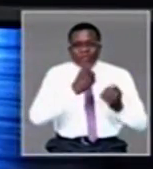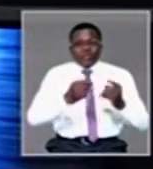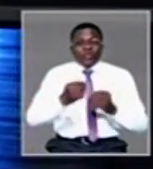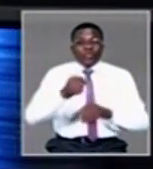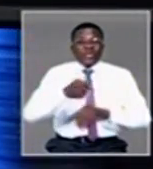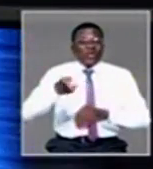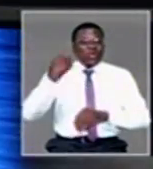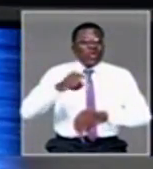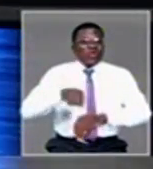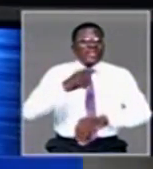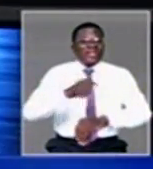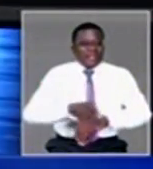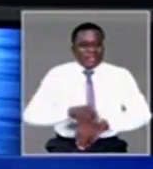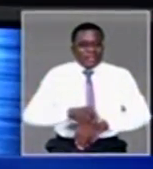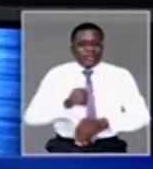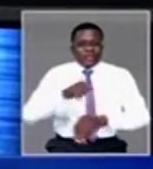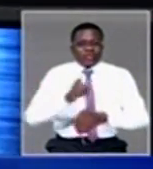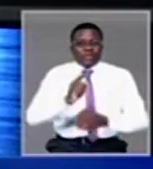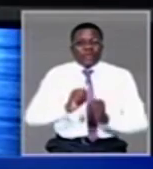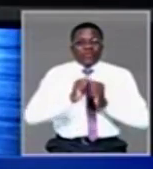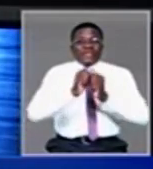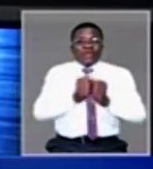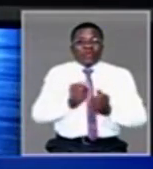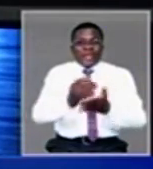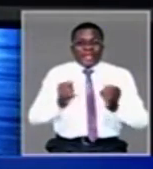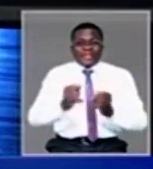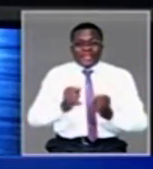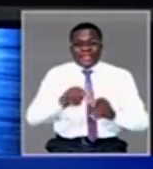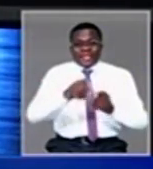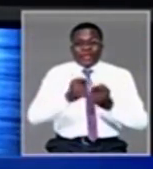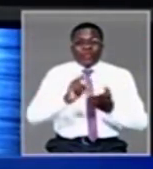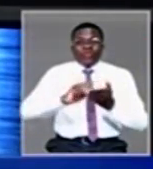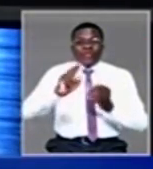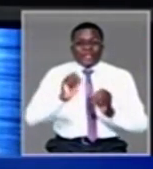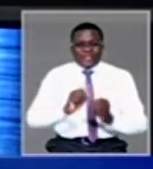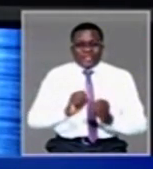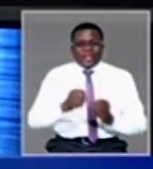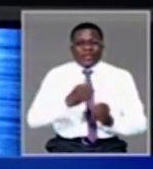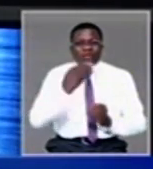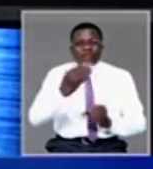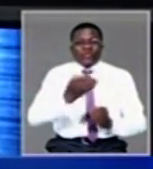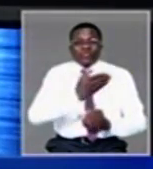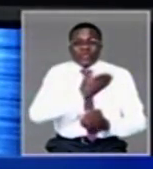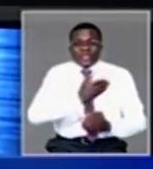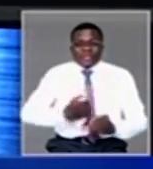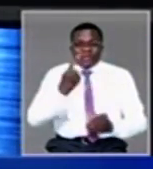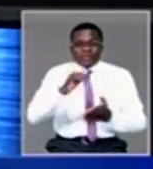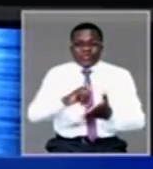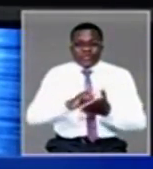longtemps, du moment où vous accompagnez déjà certaines de nos entités universitaires. Et je vous remercie très sincèrement pour